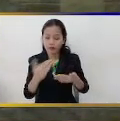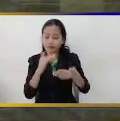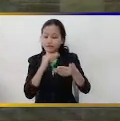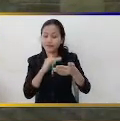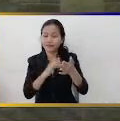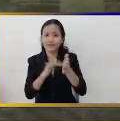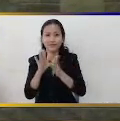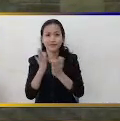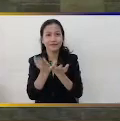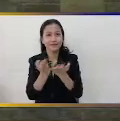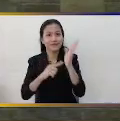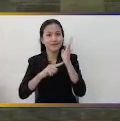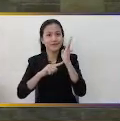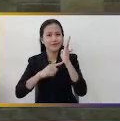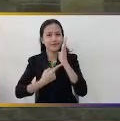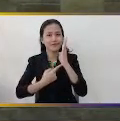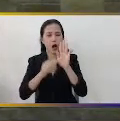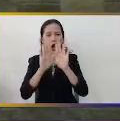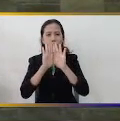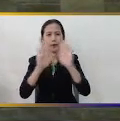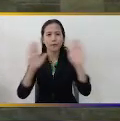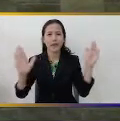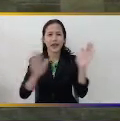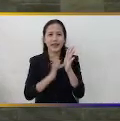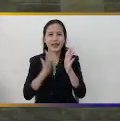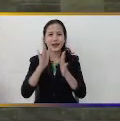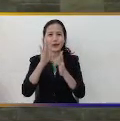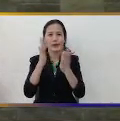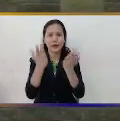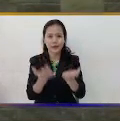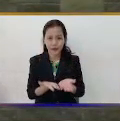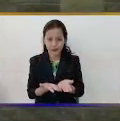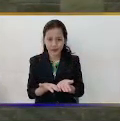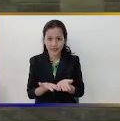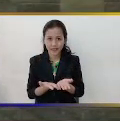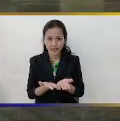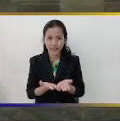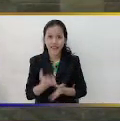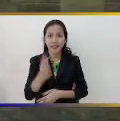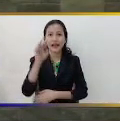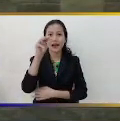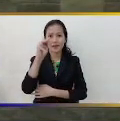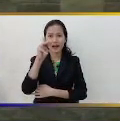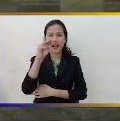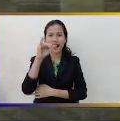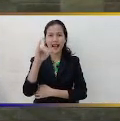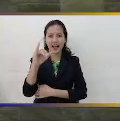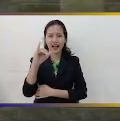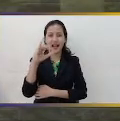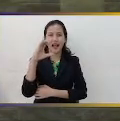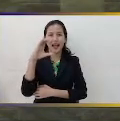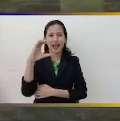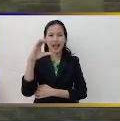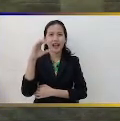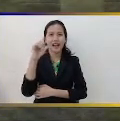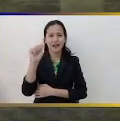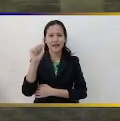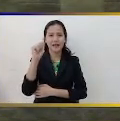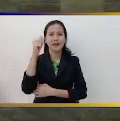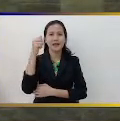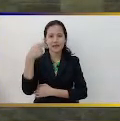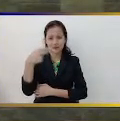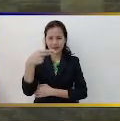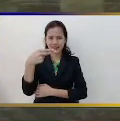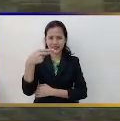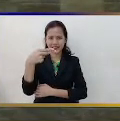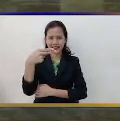me your Bibles in the book of, sunod sa Jonah ay Micah, ang paborito ng mga PSS student pagdating